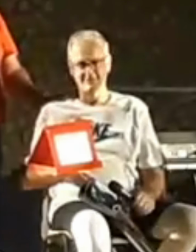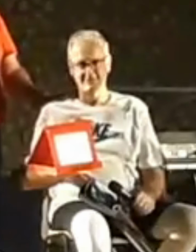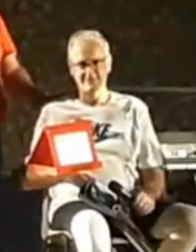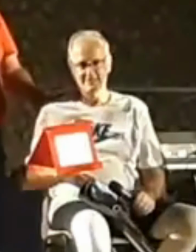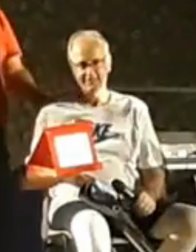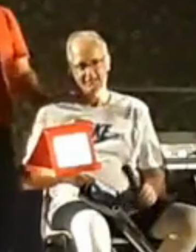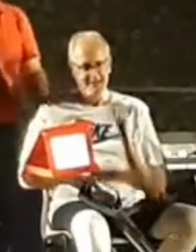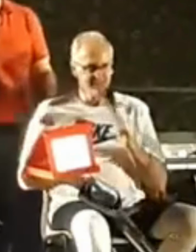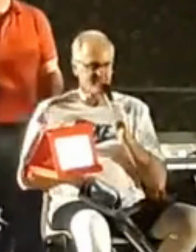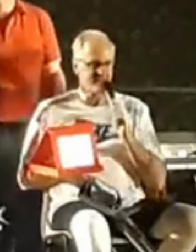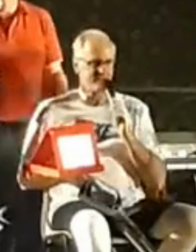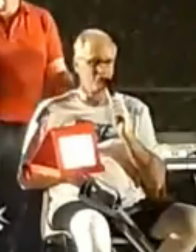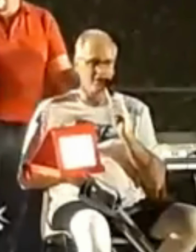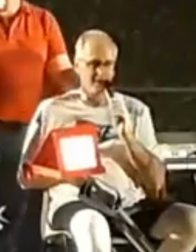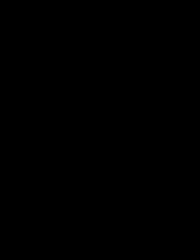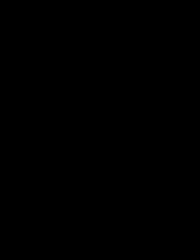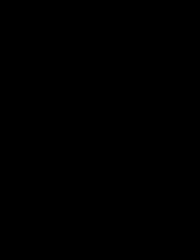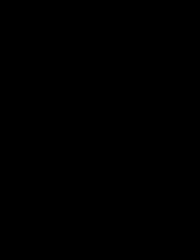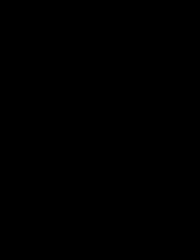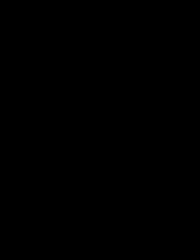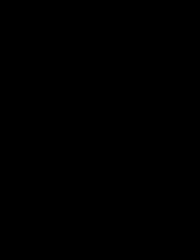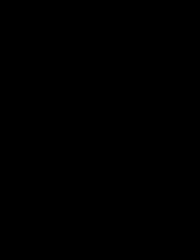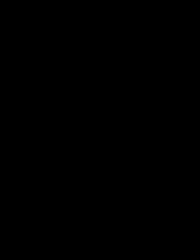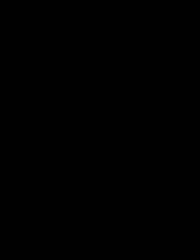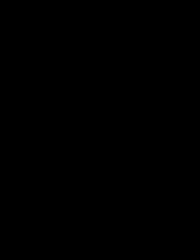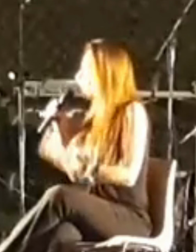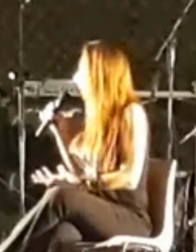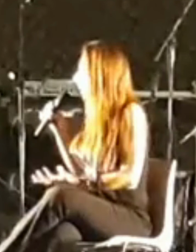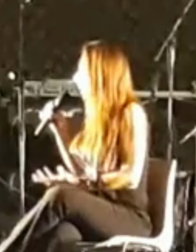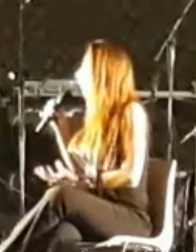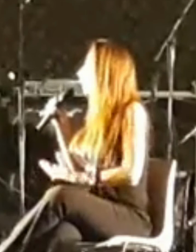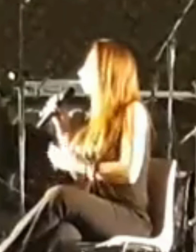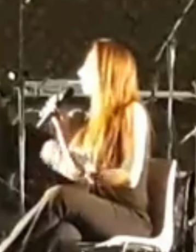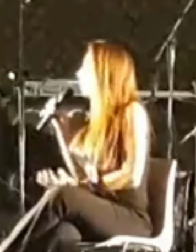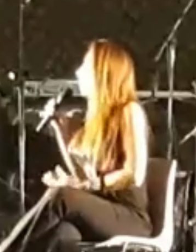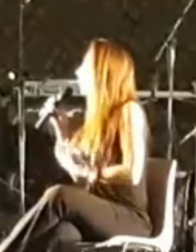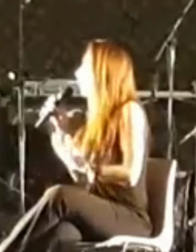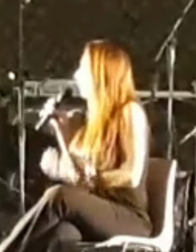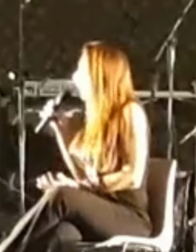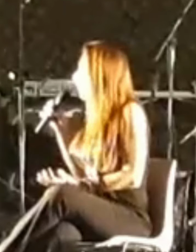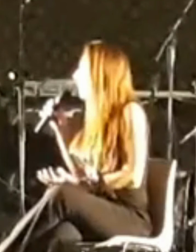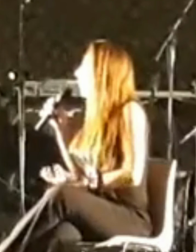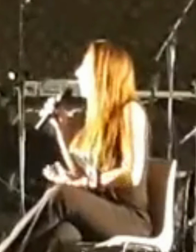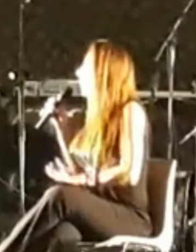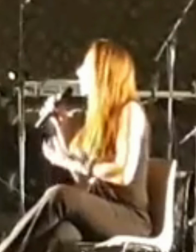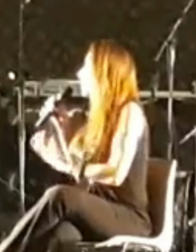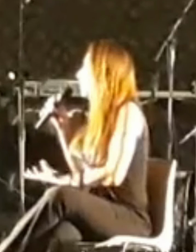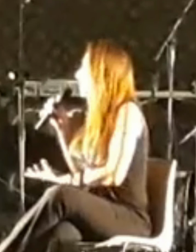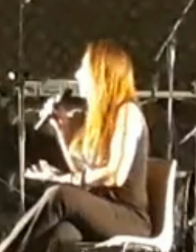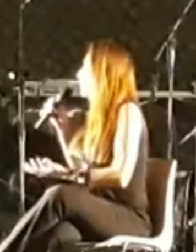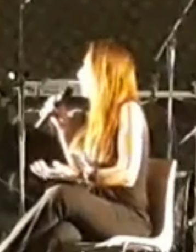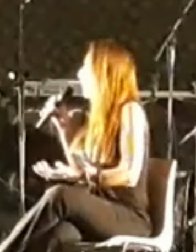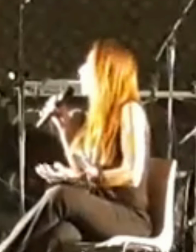quello che fate. Grazie a voi e grazie a tutti. Dobbiamo comunque aiutare a tutte le persone che hanno problemi e grazie a